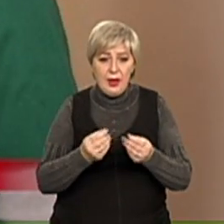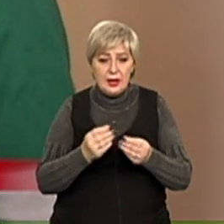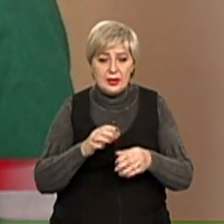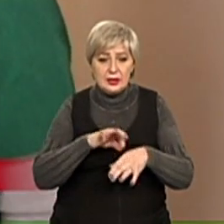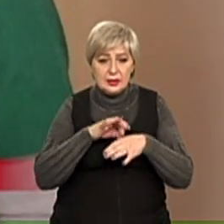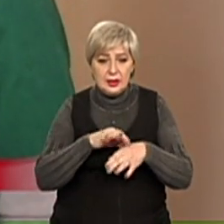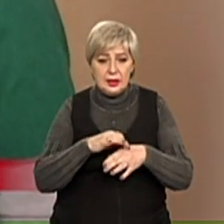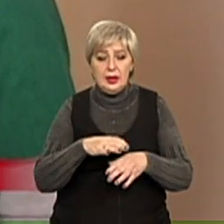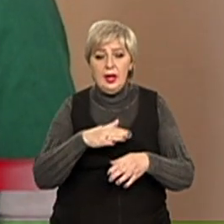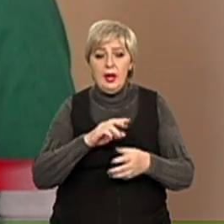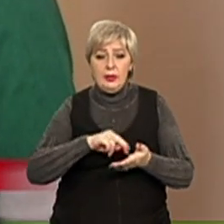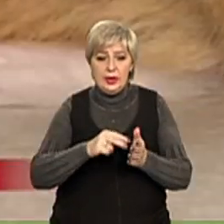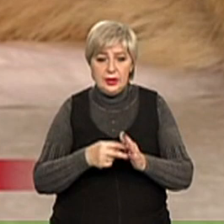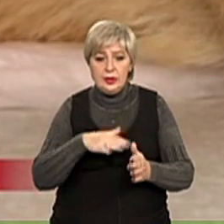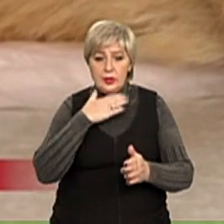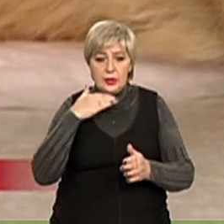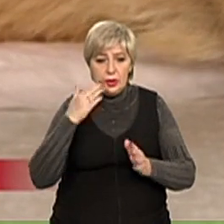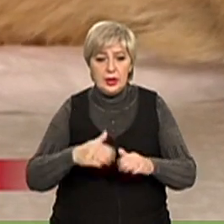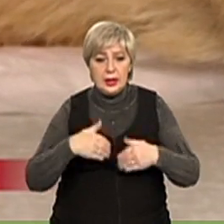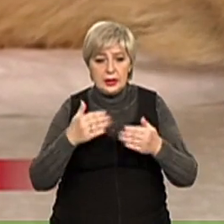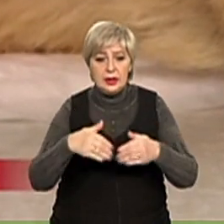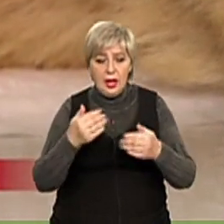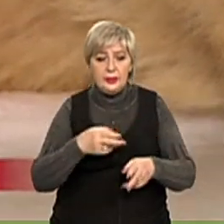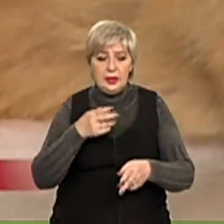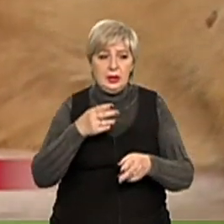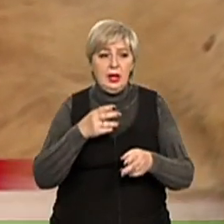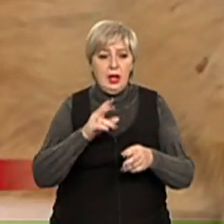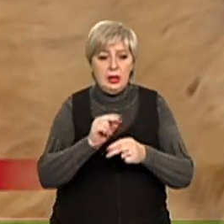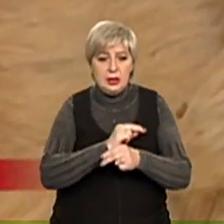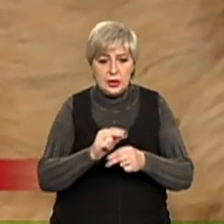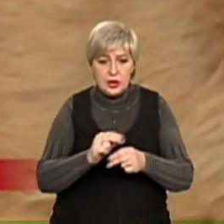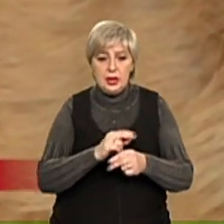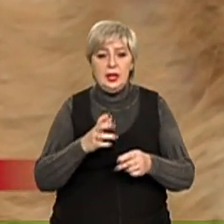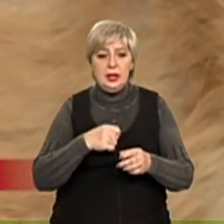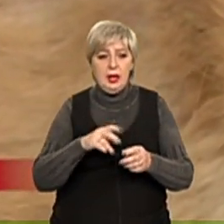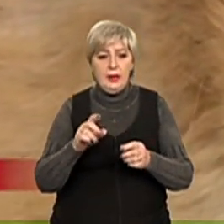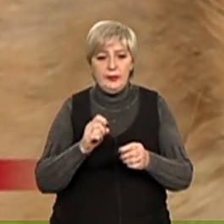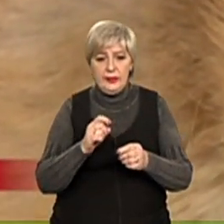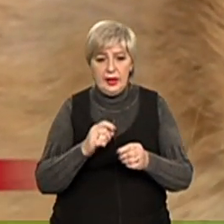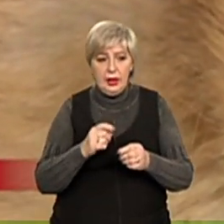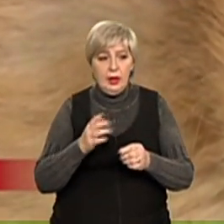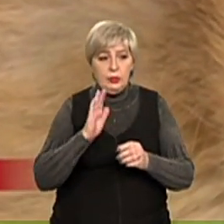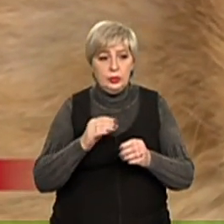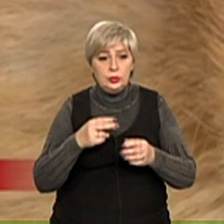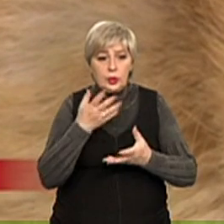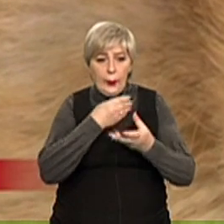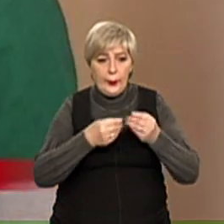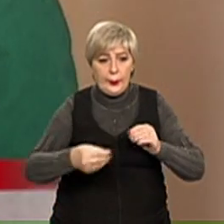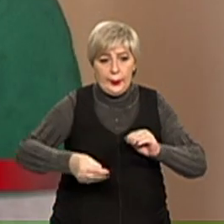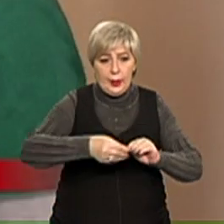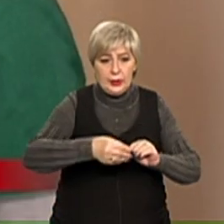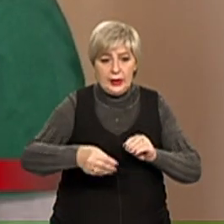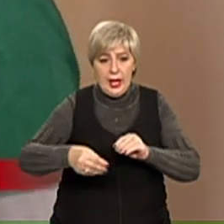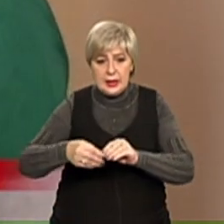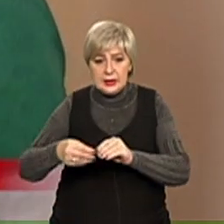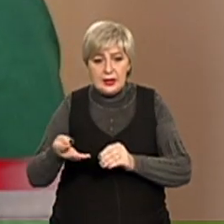Плануємо багатоетапне лечення, кілька операцій планую, навіть протезування цієї собаки, тобто на 4 лапи, це все в будущому. Я